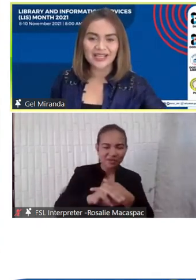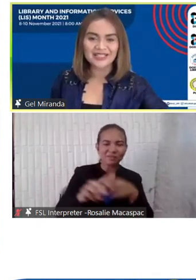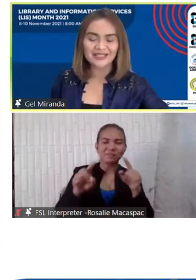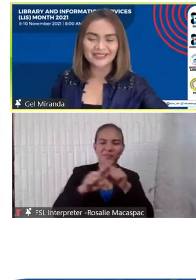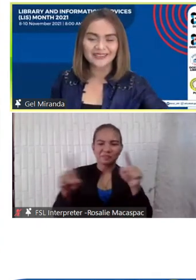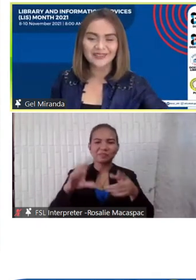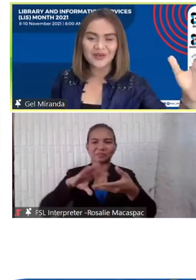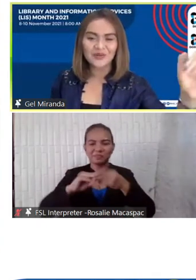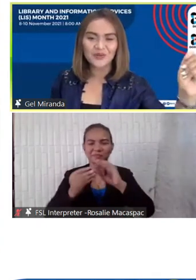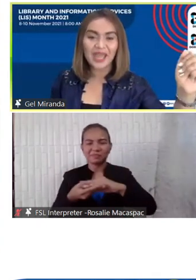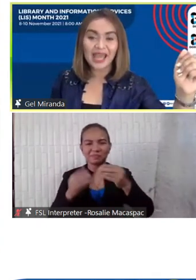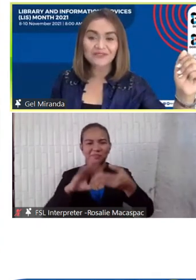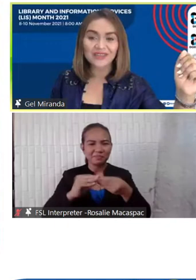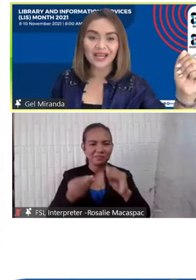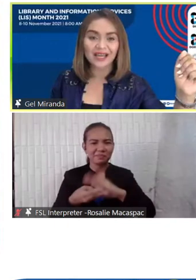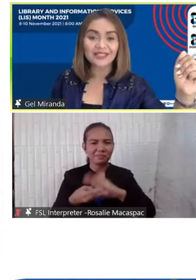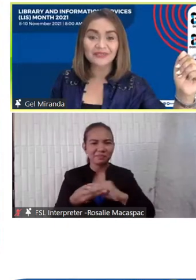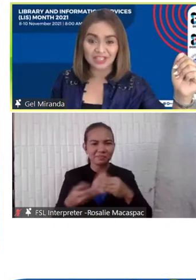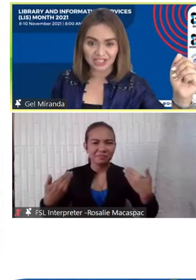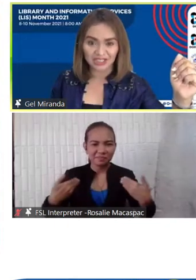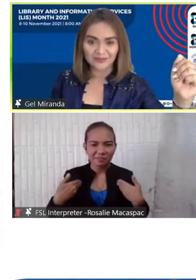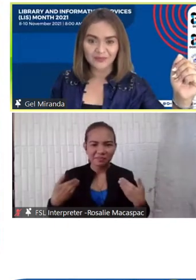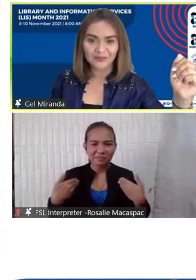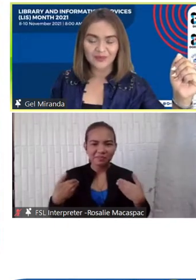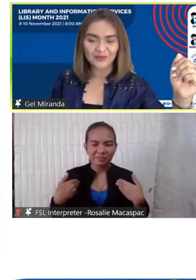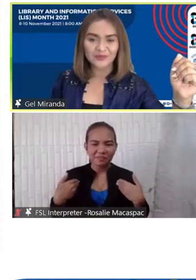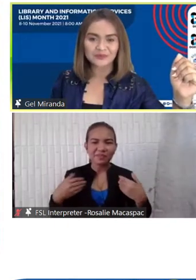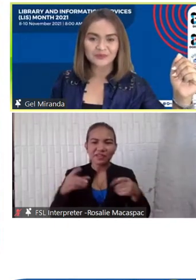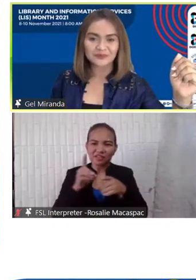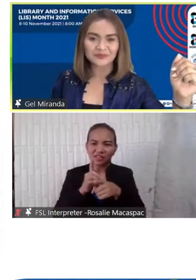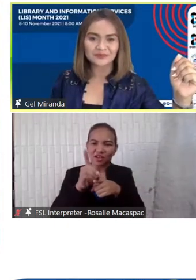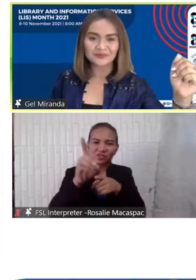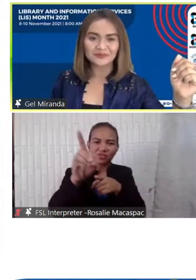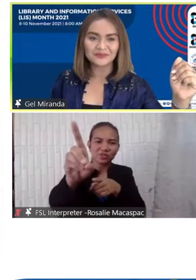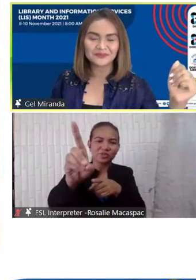So, next, we have the direction.